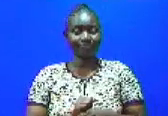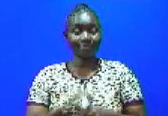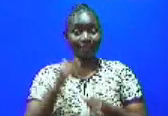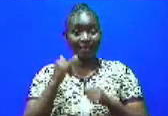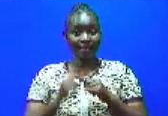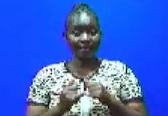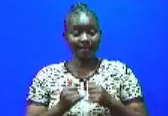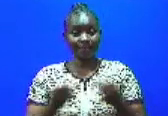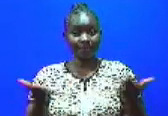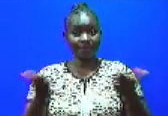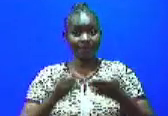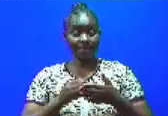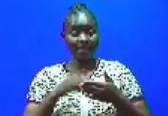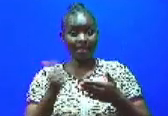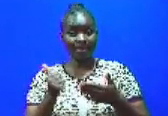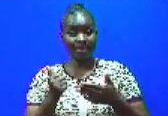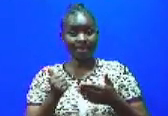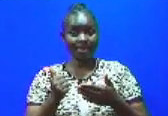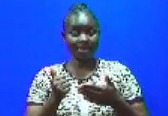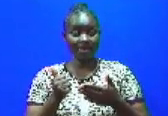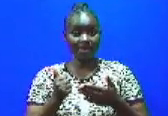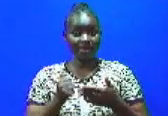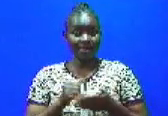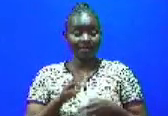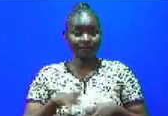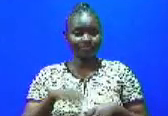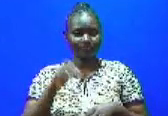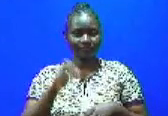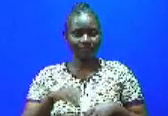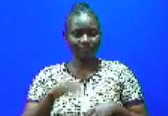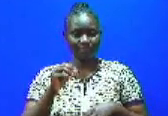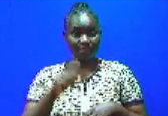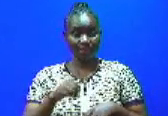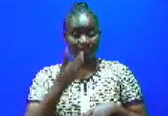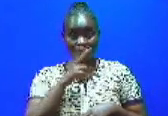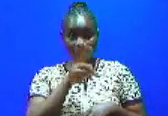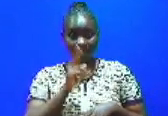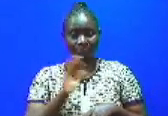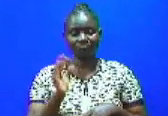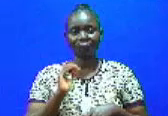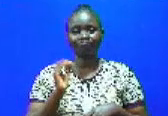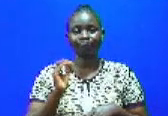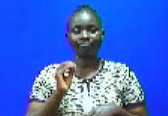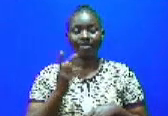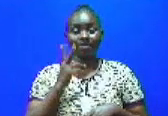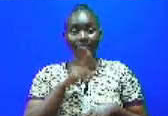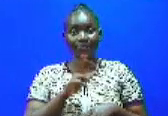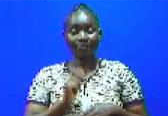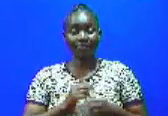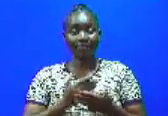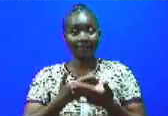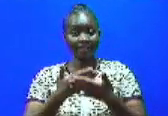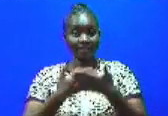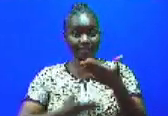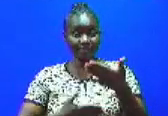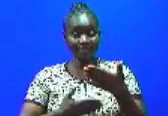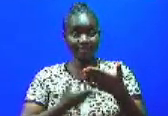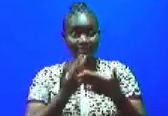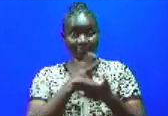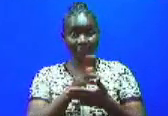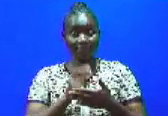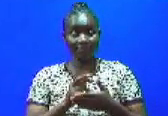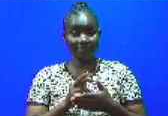kira sando morom ai gan tura ra morom ko beko wa manye ko nyore risti ko tebe kananga e bare ne be kiro